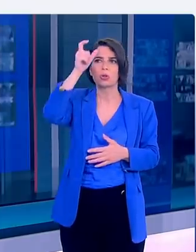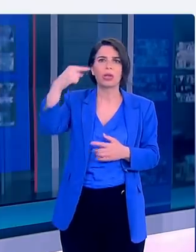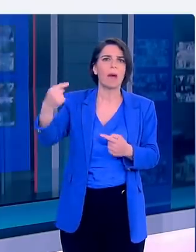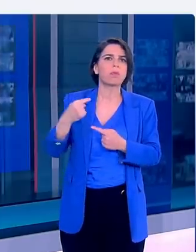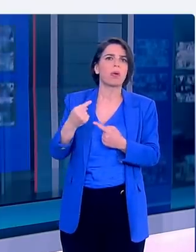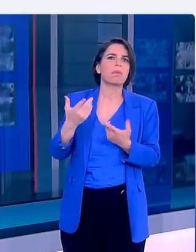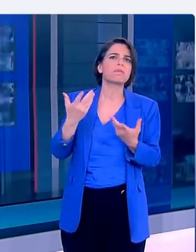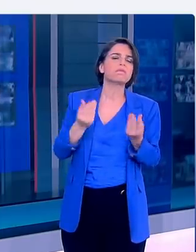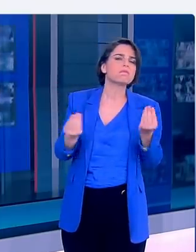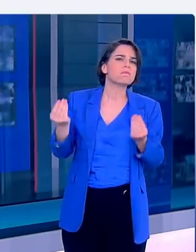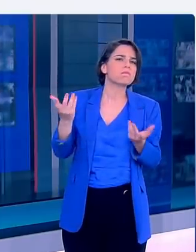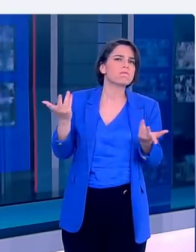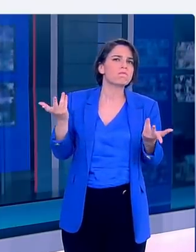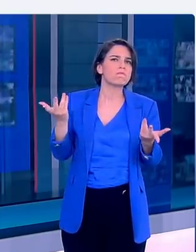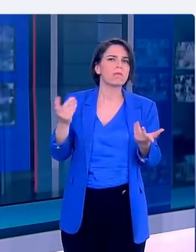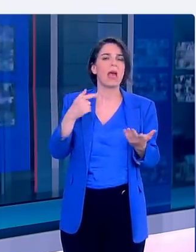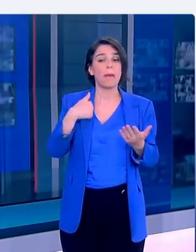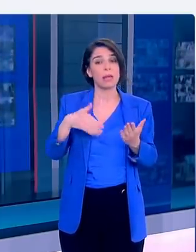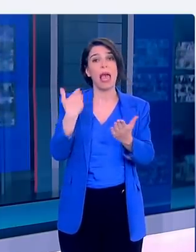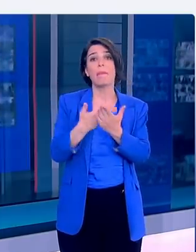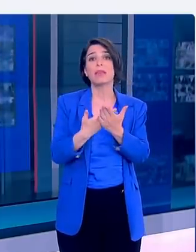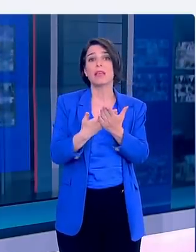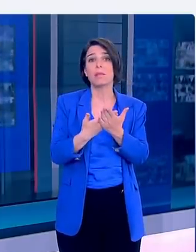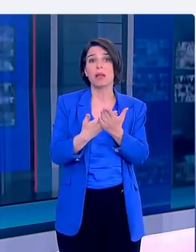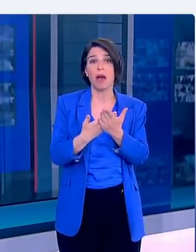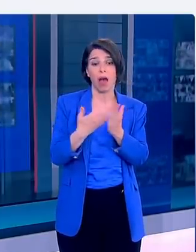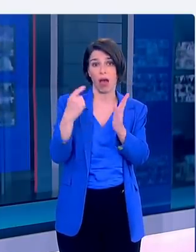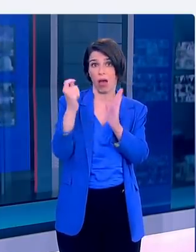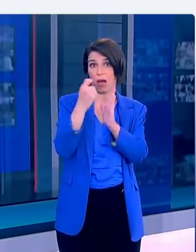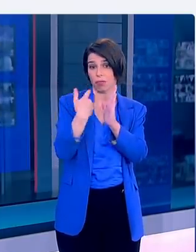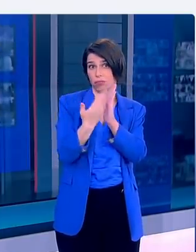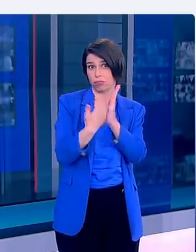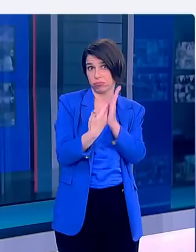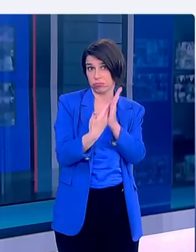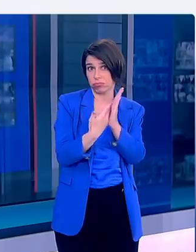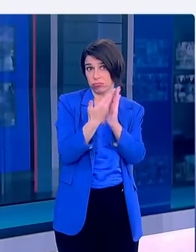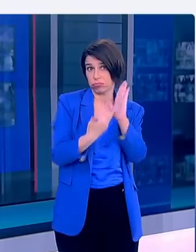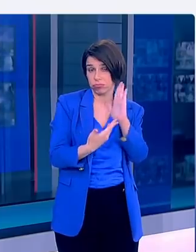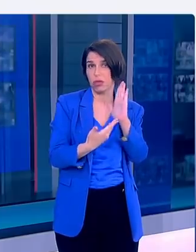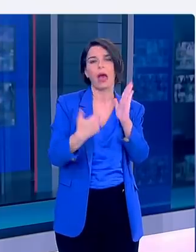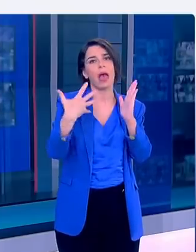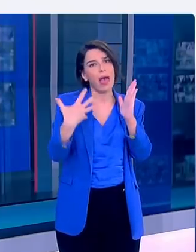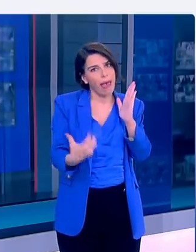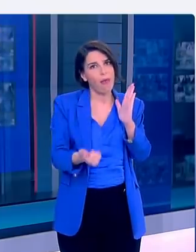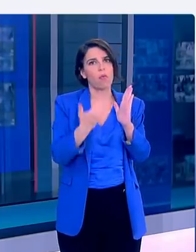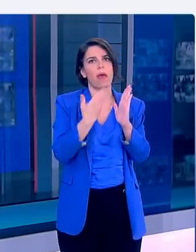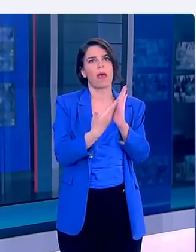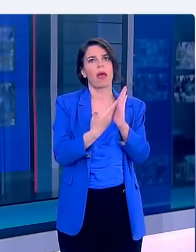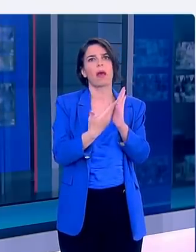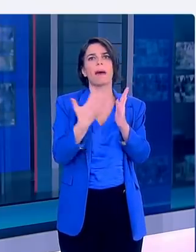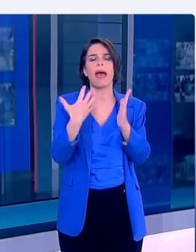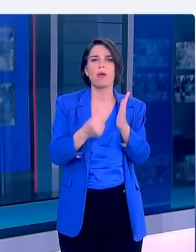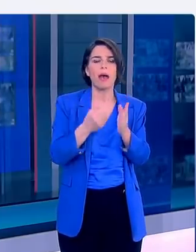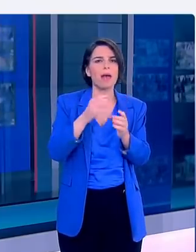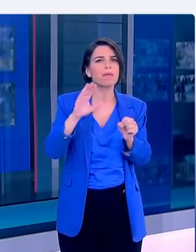ηγεσία. Θα σας πω και πάλι ότι τα επιχειρήματα, εντός εισαγωγικών επιχειρήματα της Τουρκίας, αποδομούνται με επαρκέστατο